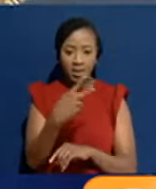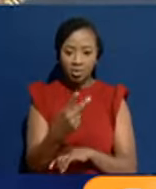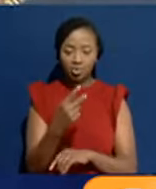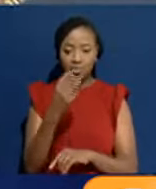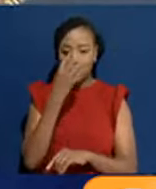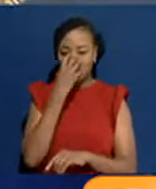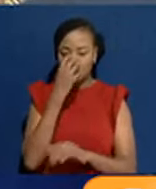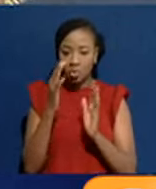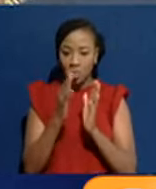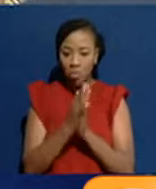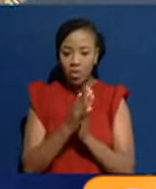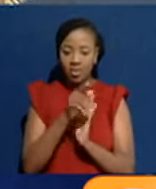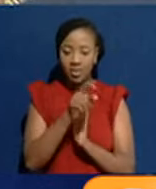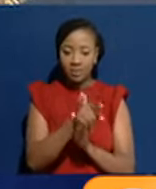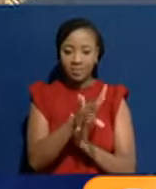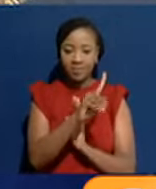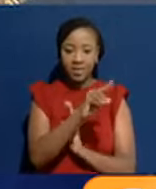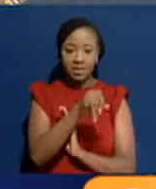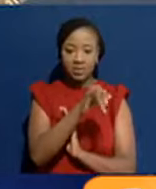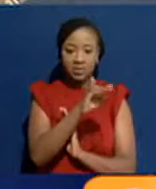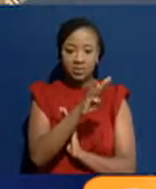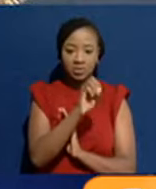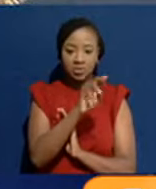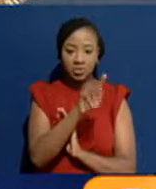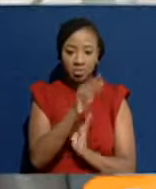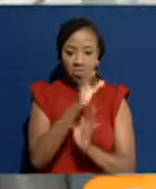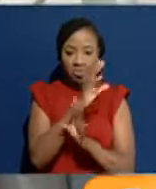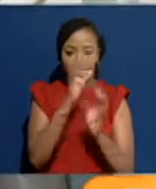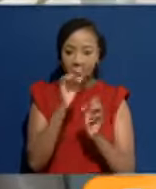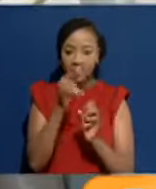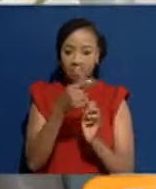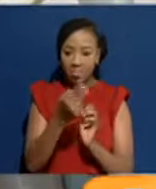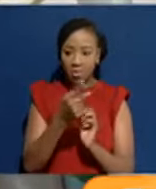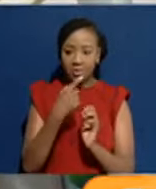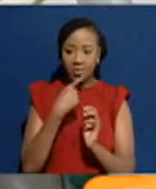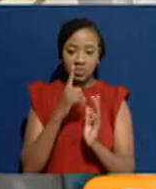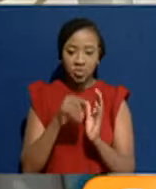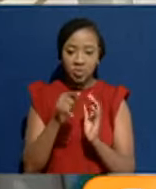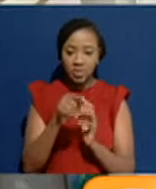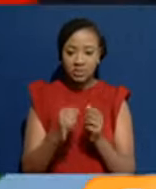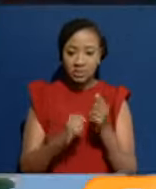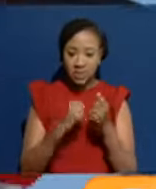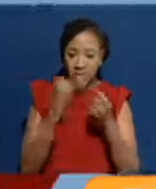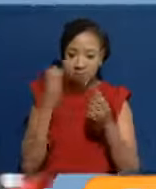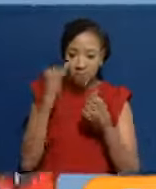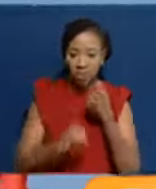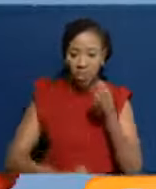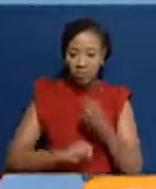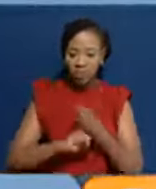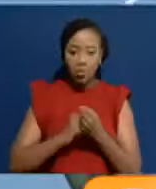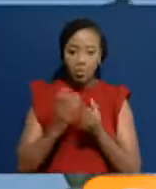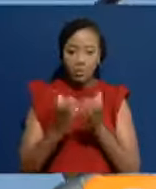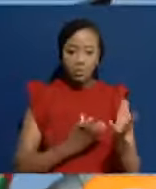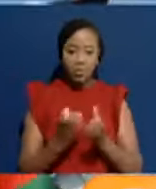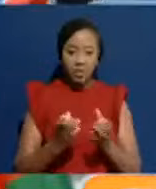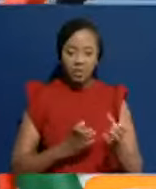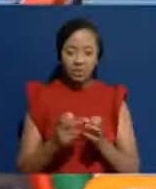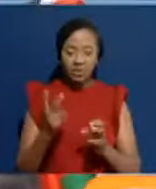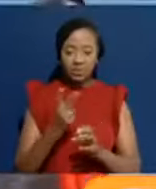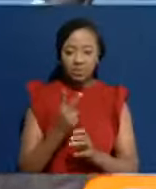mwenyeji wake wa Djibouti Ismael Omar Guelleh wamesema hatua hiyo itasaidia biashara kuimarika baina ya mataifa hayo. Aidha, viongozi hao